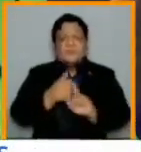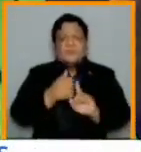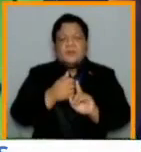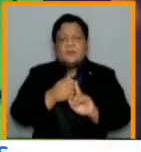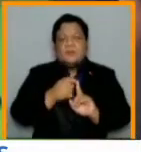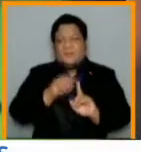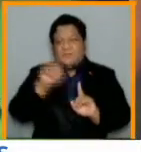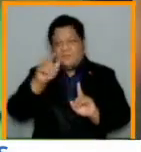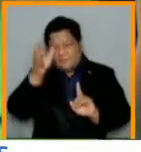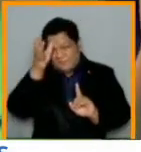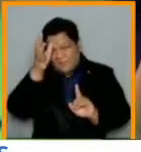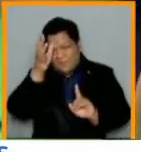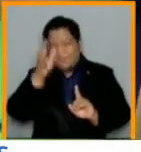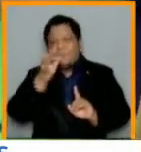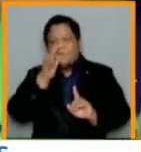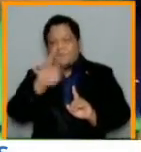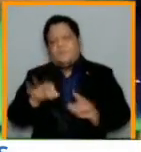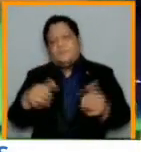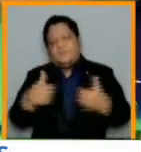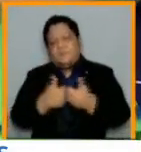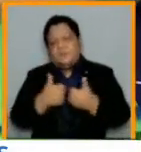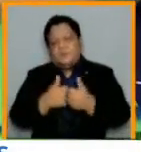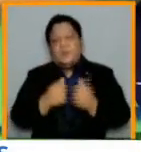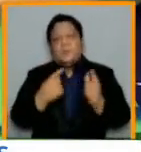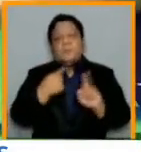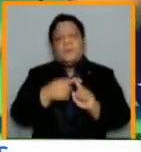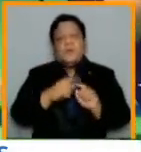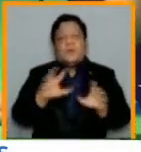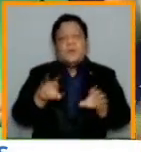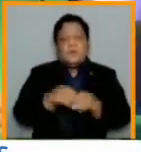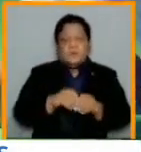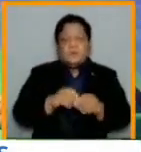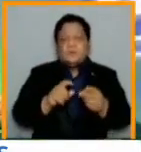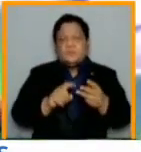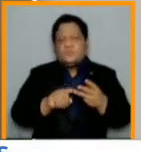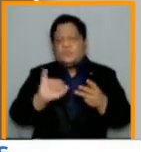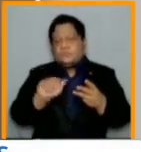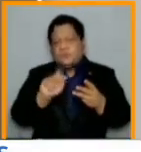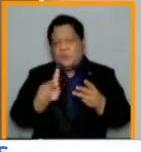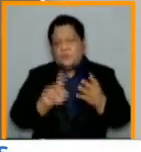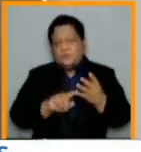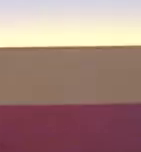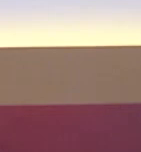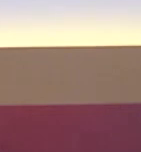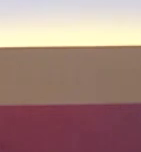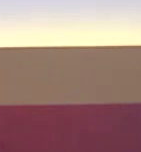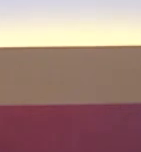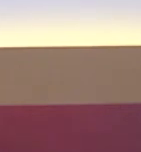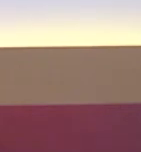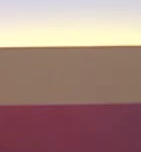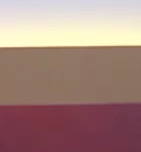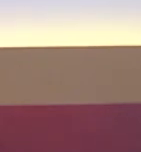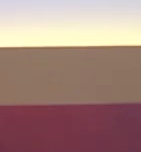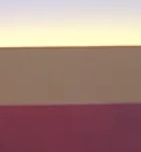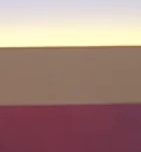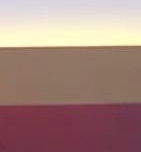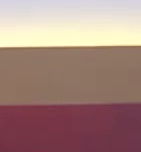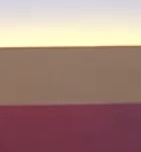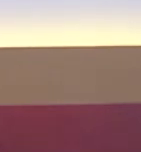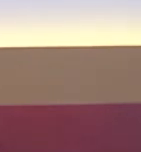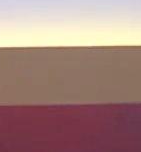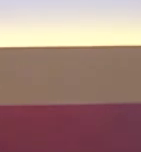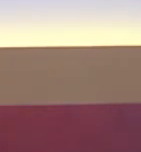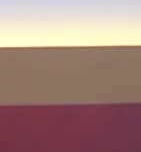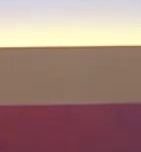Makakasama rin nina Raver at Kylie, sina Jack Roberto, Joey Marquez at Gardo Versosa. Kapuso, mauna ka sa